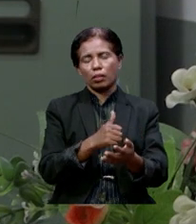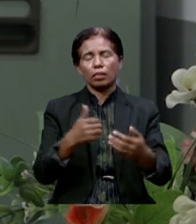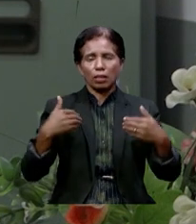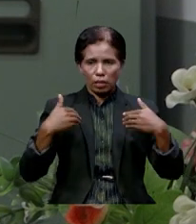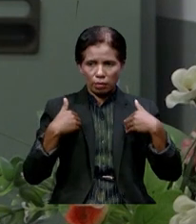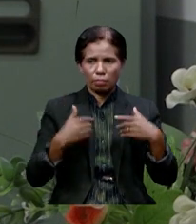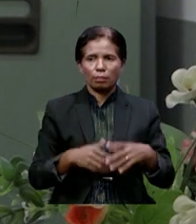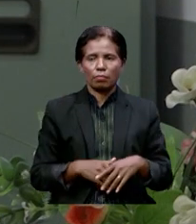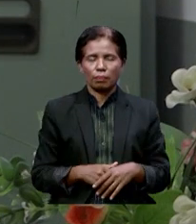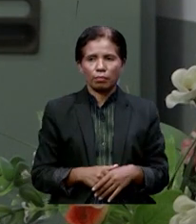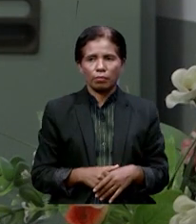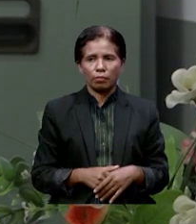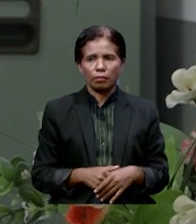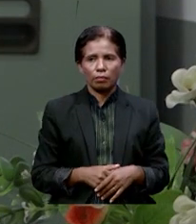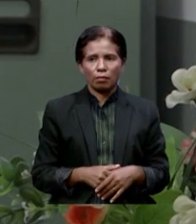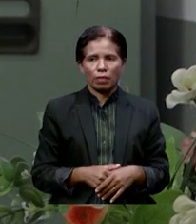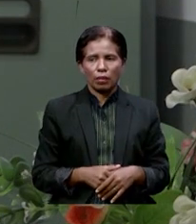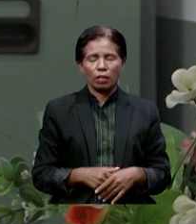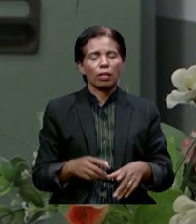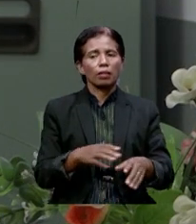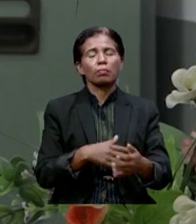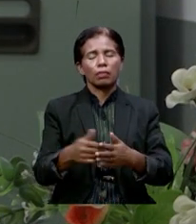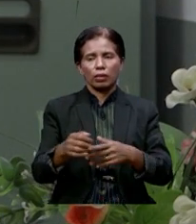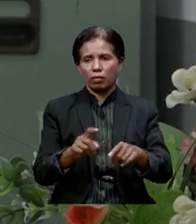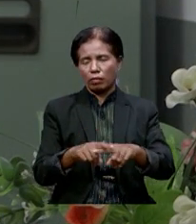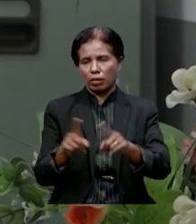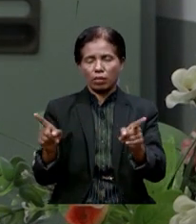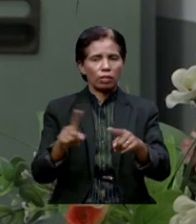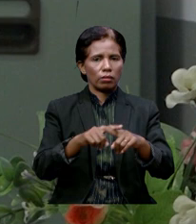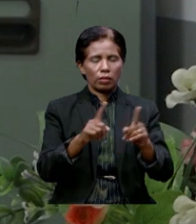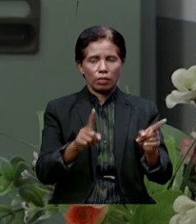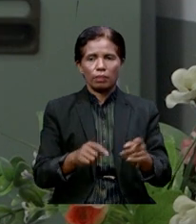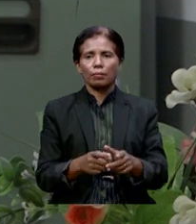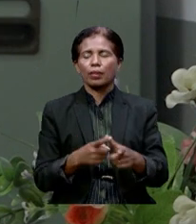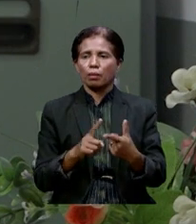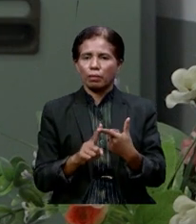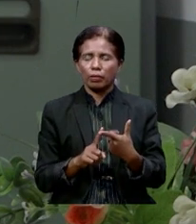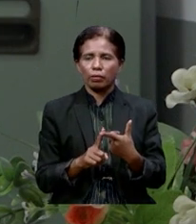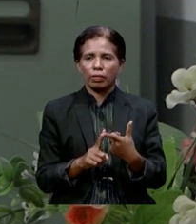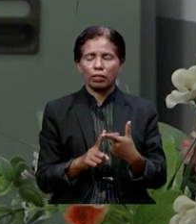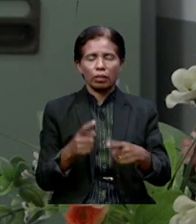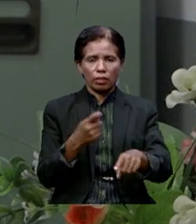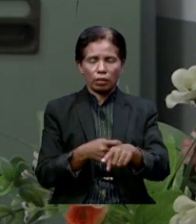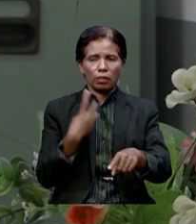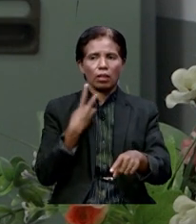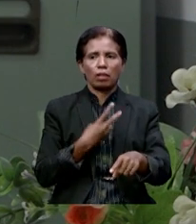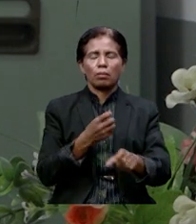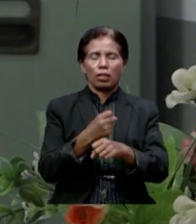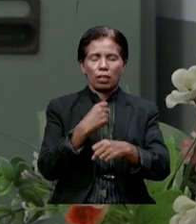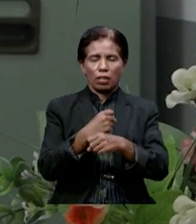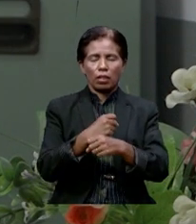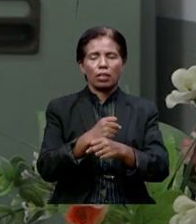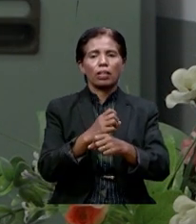helat mai helat dia mas daruma lah hanesan mantan tu nela hanesan depois to tempo ami halo perlu emergency